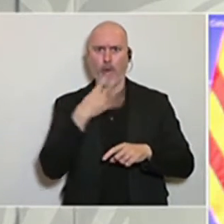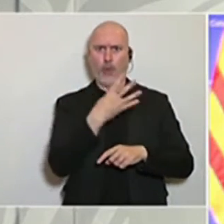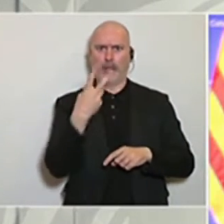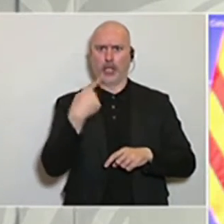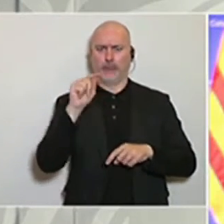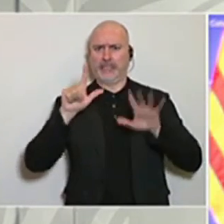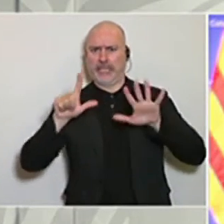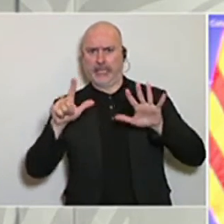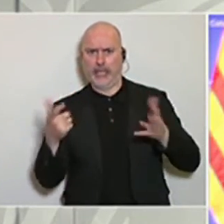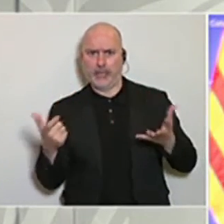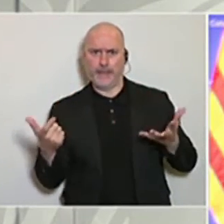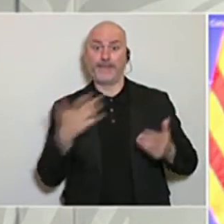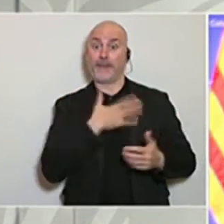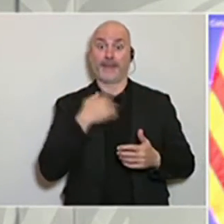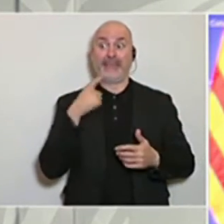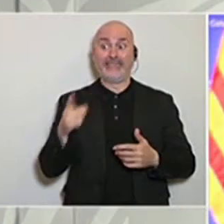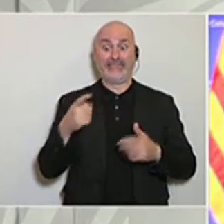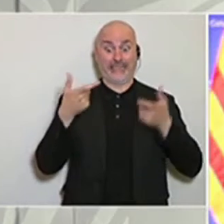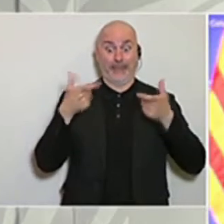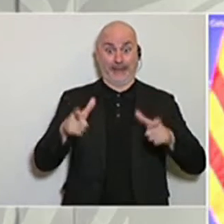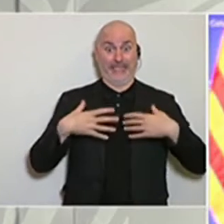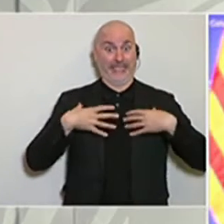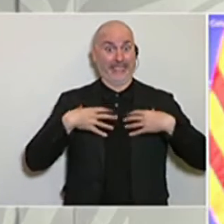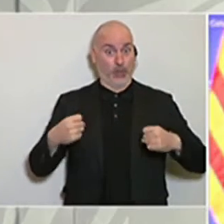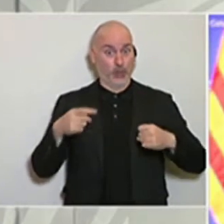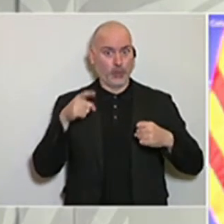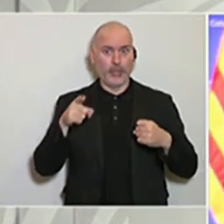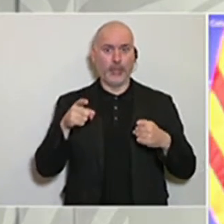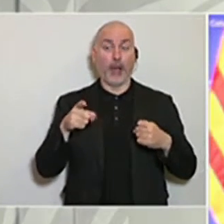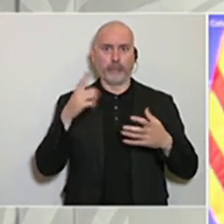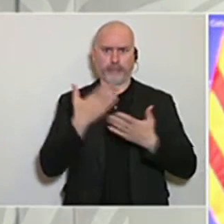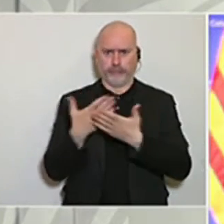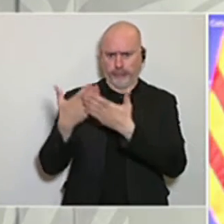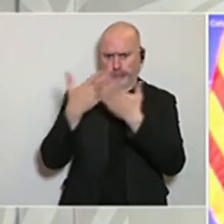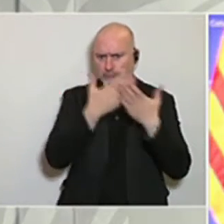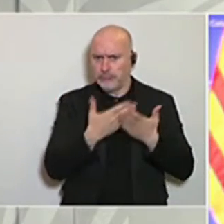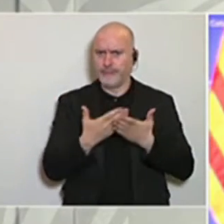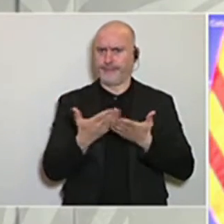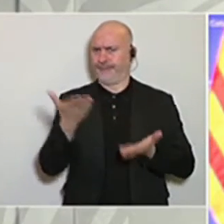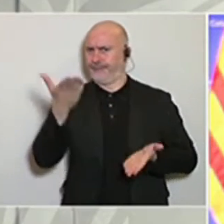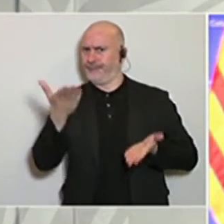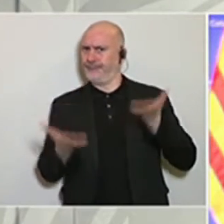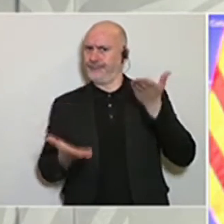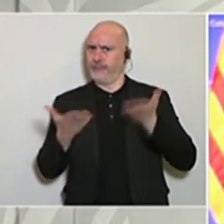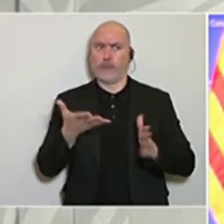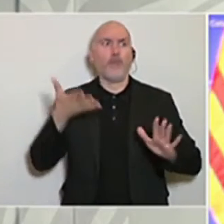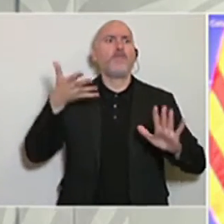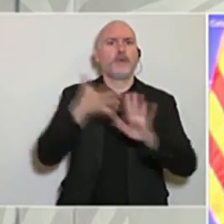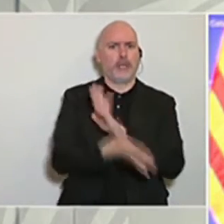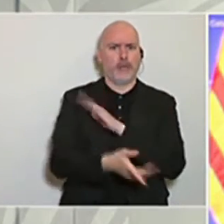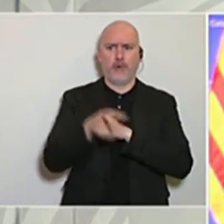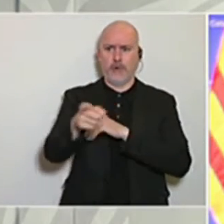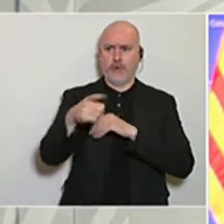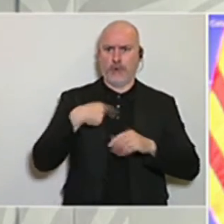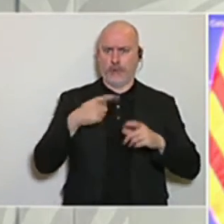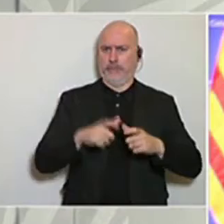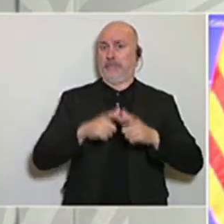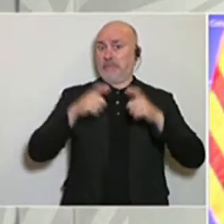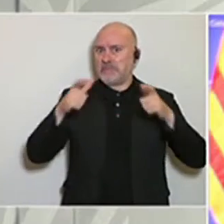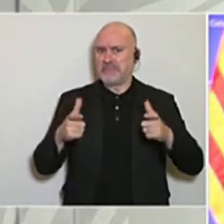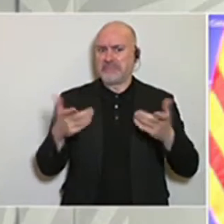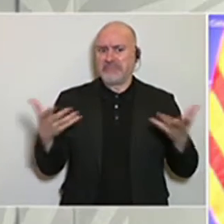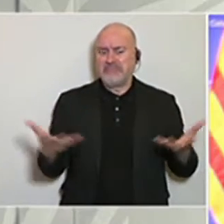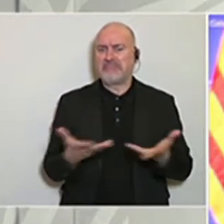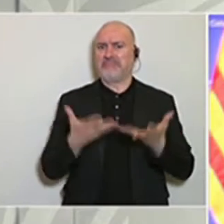y desde el Departamento de Salud se está estudiando y se está evaluando el porqué de este incremento de casos y de ver